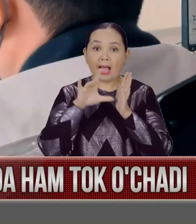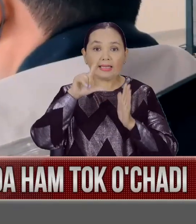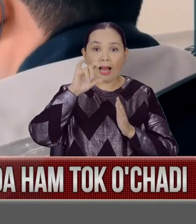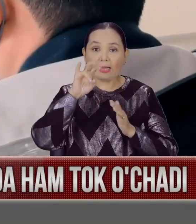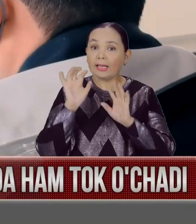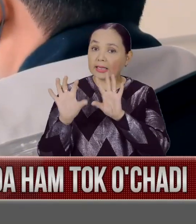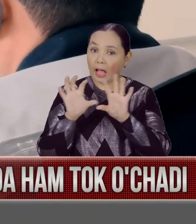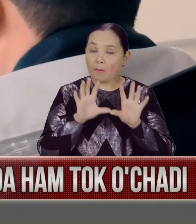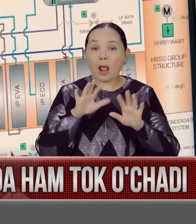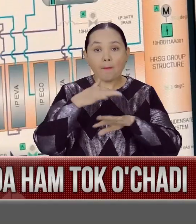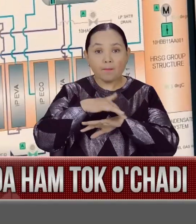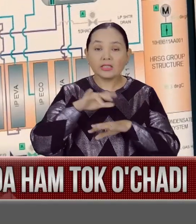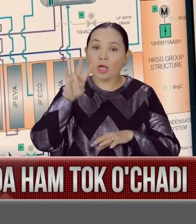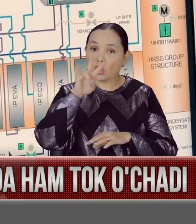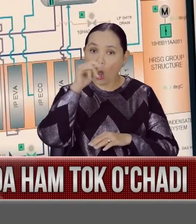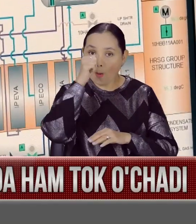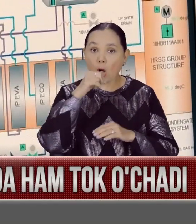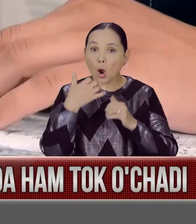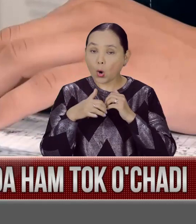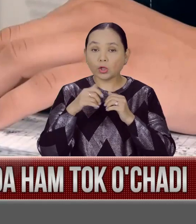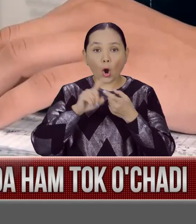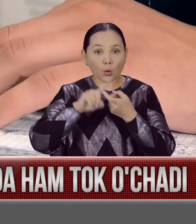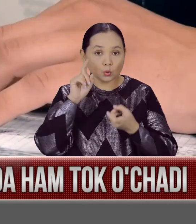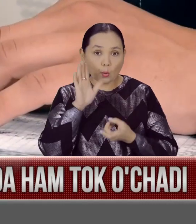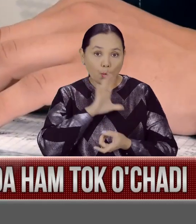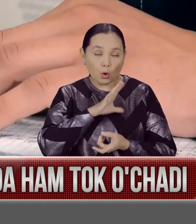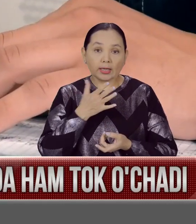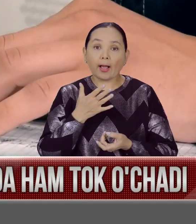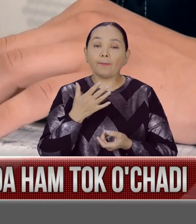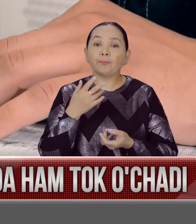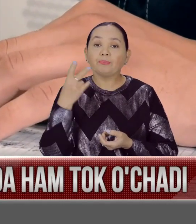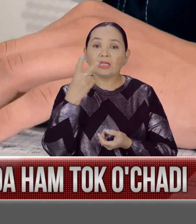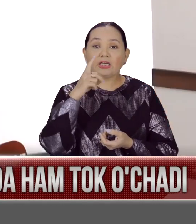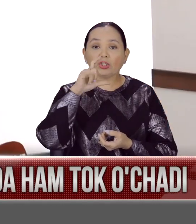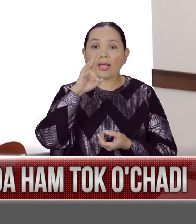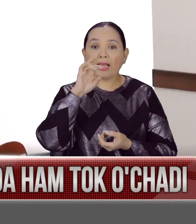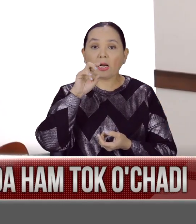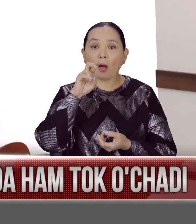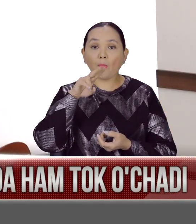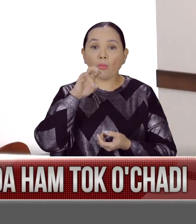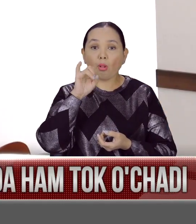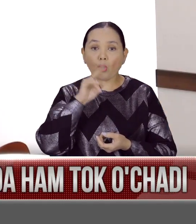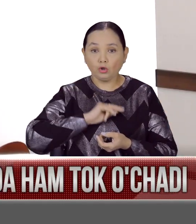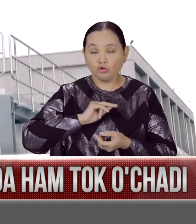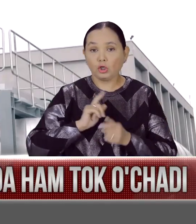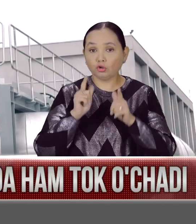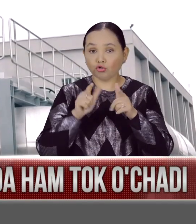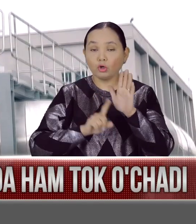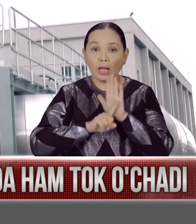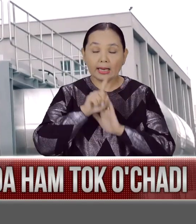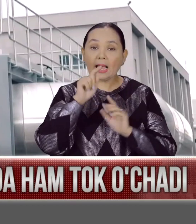bilan ta'minlaydigan maskanda noyabr oyining o'rtasida uzilish bo'lgandi. Ikkinchi energoblok kuzda ishga tushganligi tufayli qish